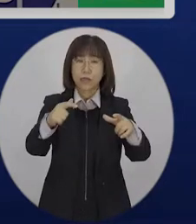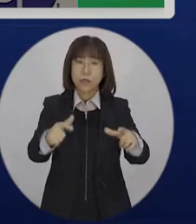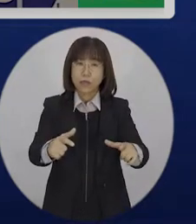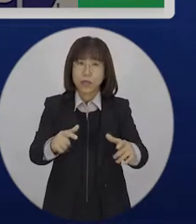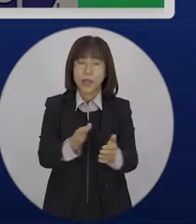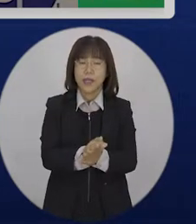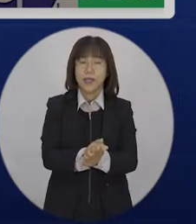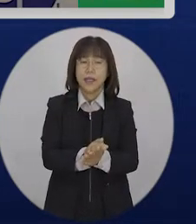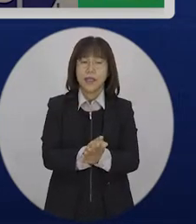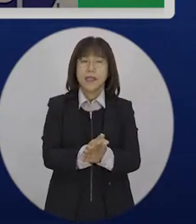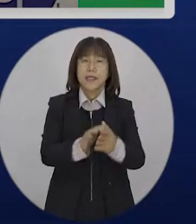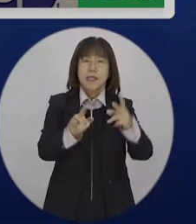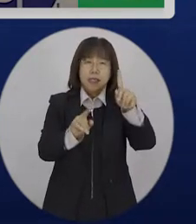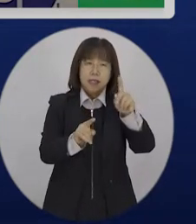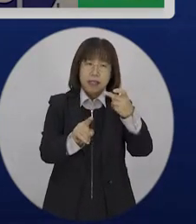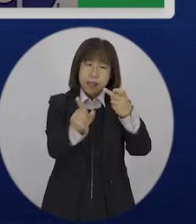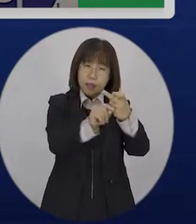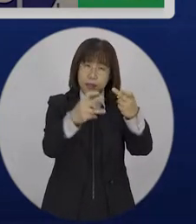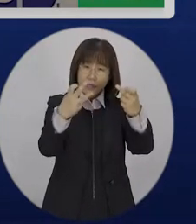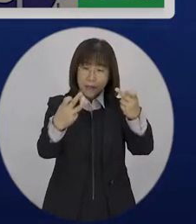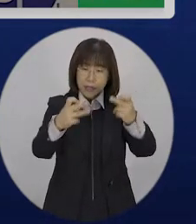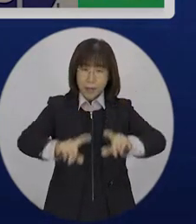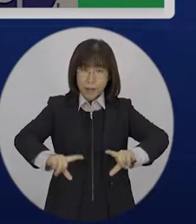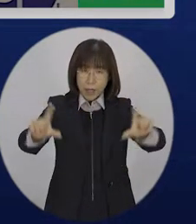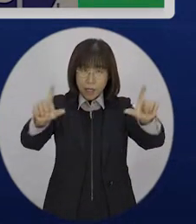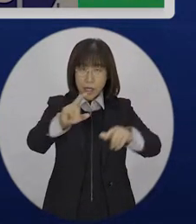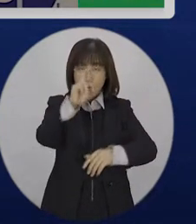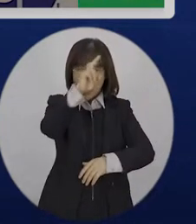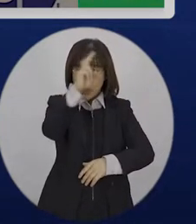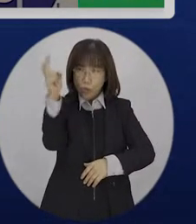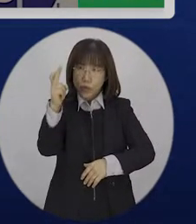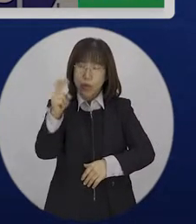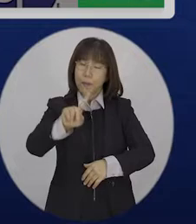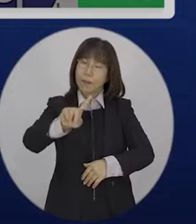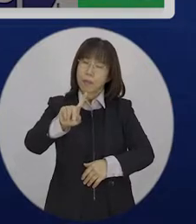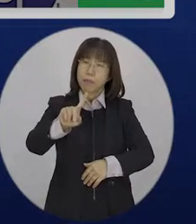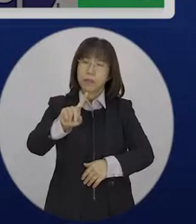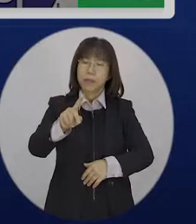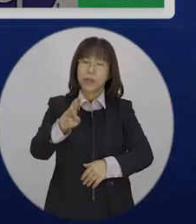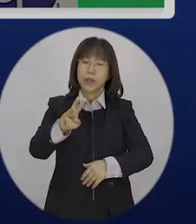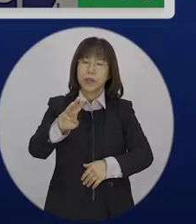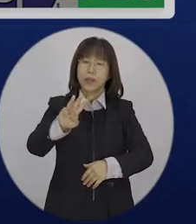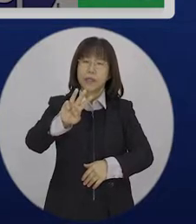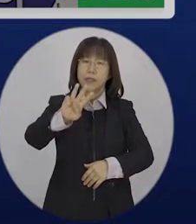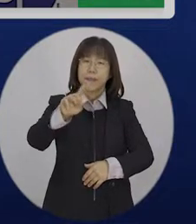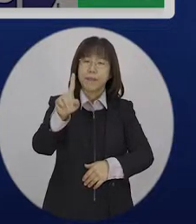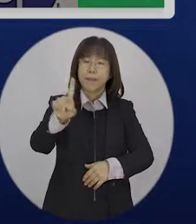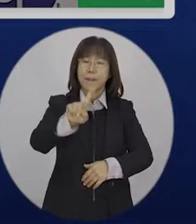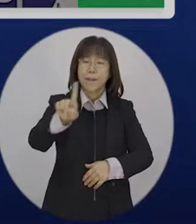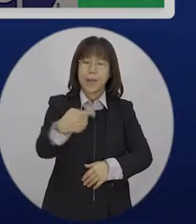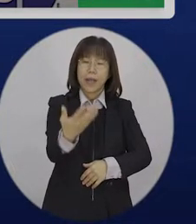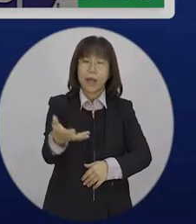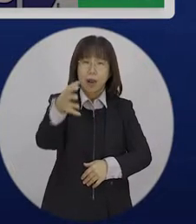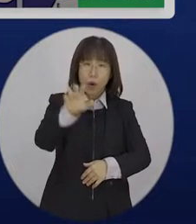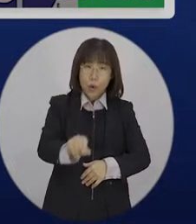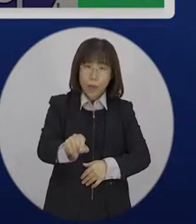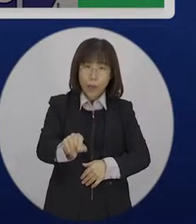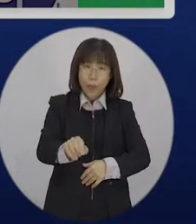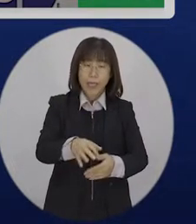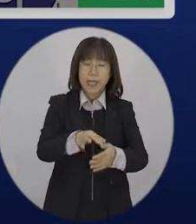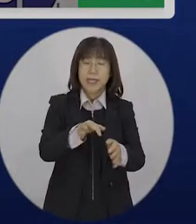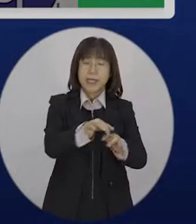강서구가 지난 13일 오후 4시 부터 100억원 규모의 상권 회복 특별지원 상품권을 특별